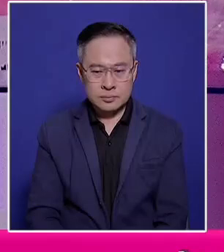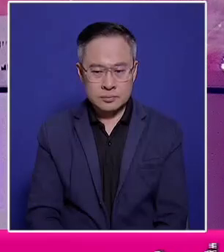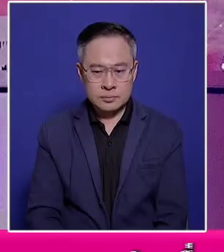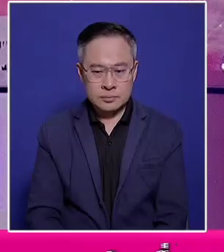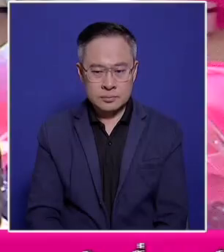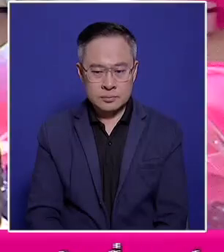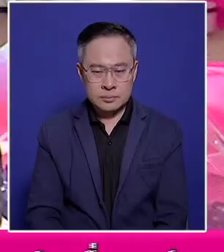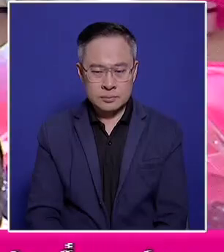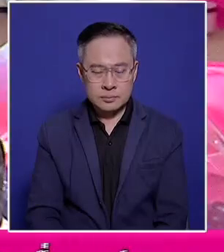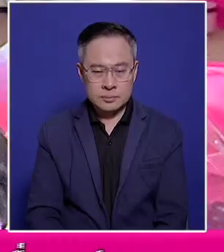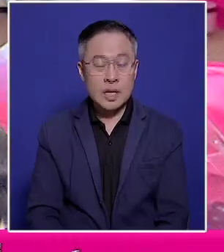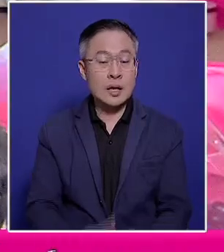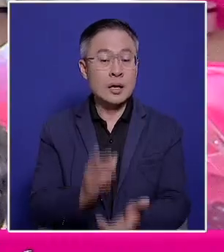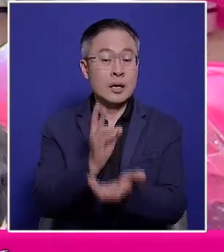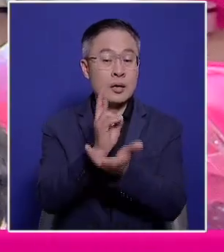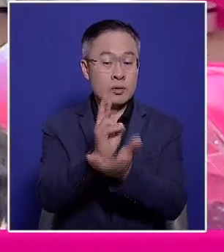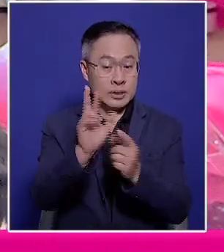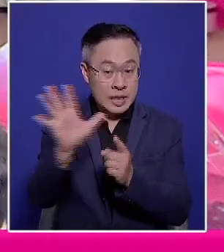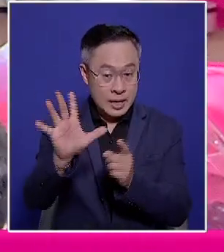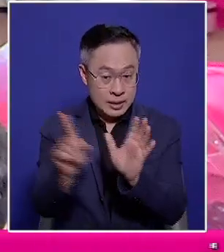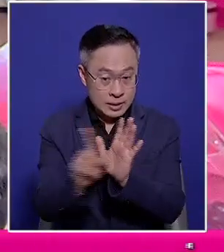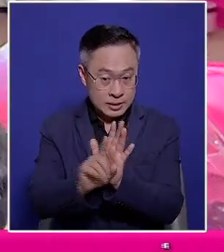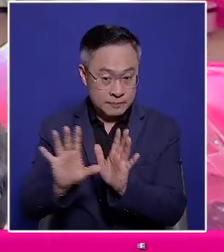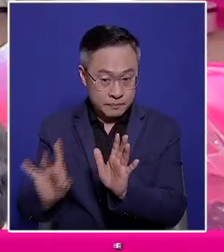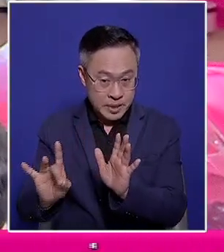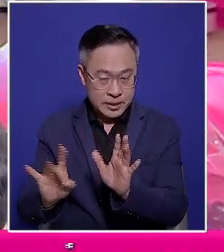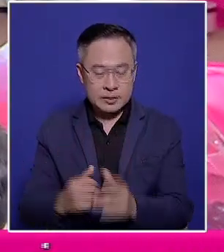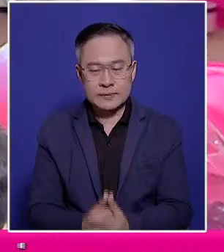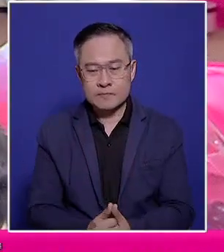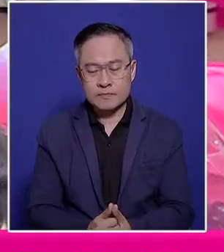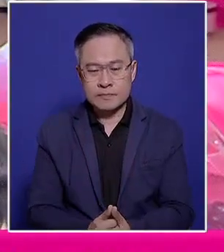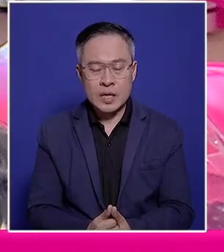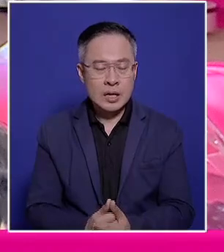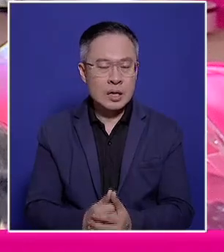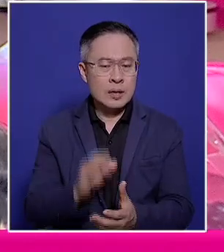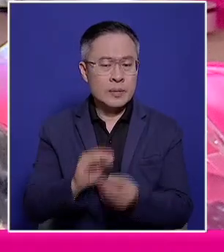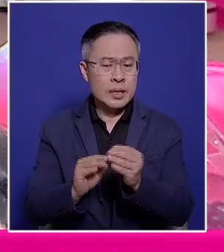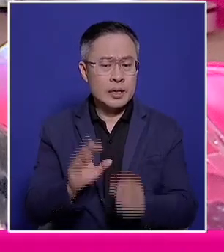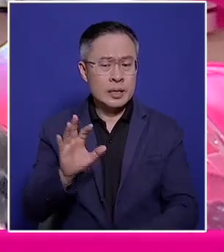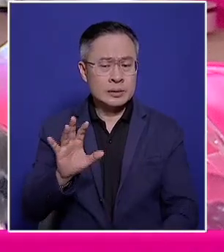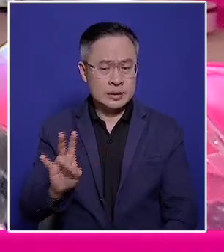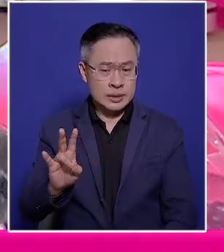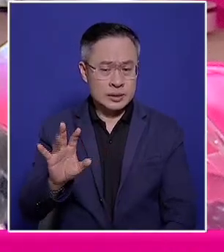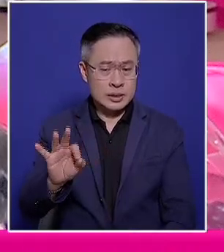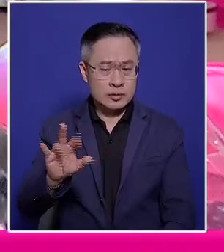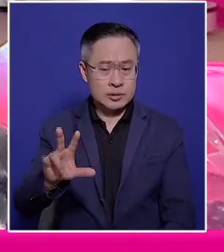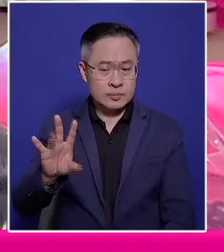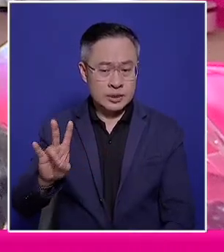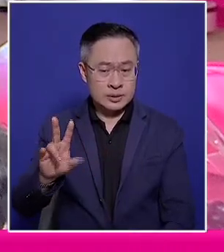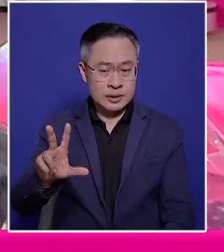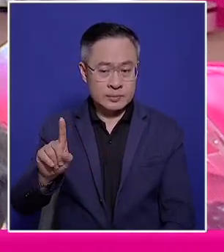อันดับที่5หมุนครั้งที่8เลขที่ออก7 9 3 7 3 1